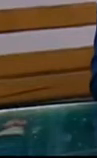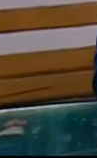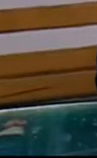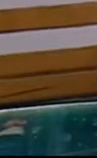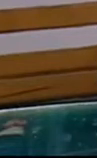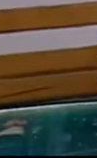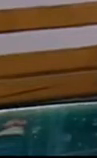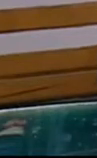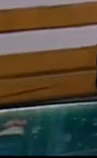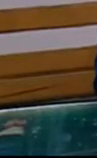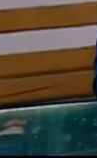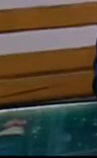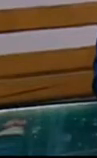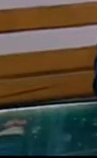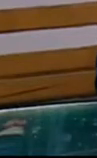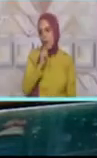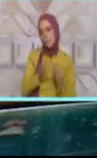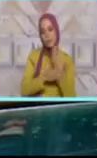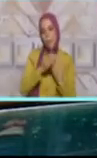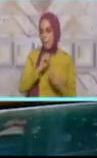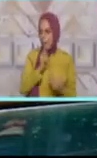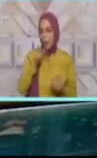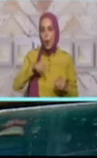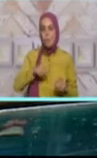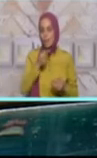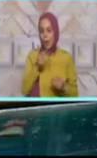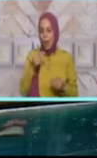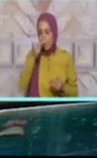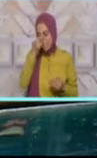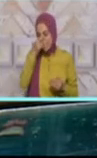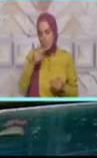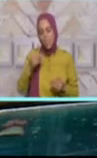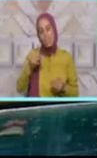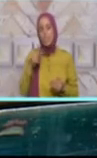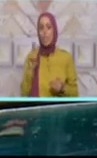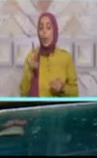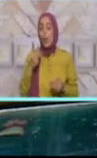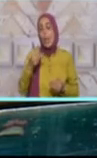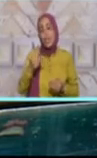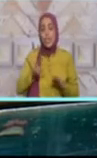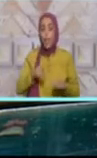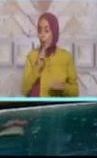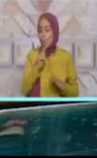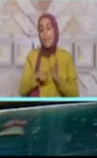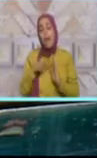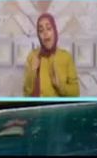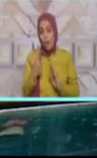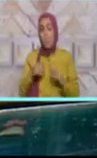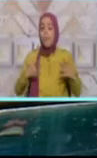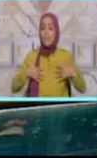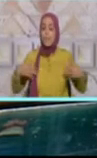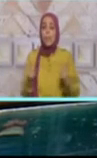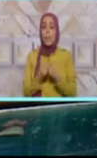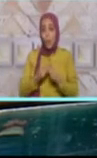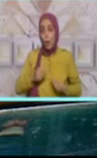كل التحية لحضراتكم مشاهدينا الكرام، حلقة جديدة من برنامجنا هنا مسبيرو الخميس 20 أكتوبر 2022. الجزء الأول أسعد بصحبة